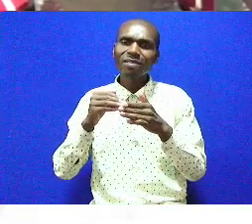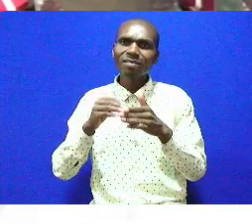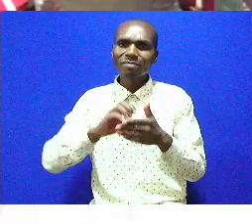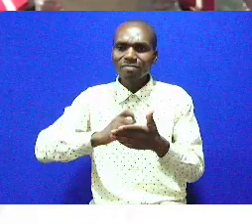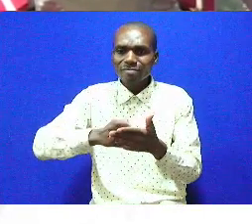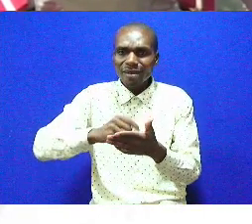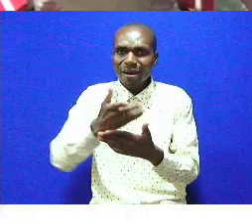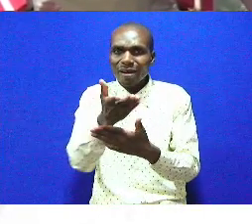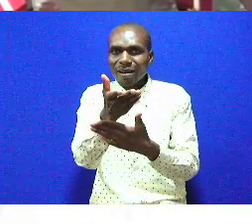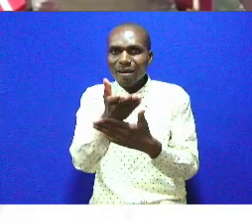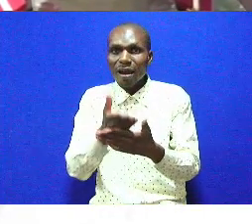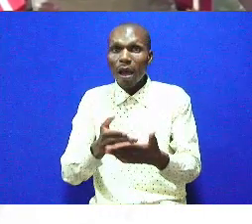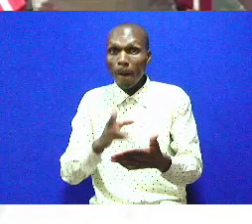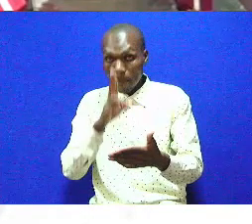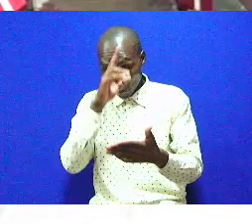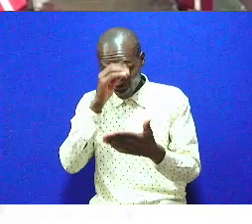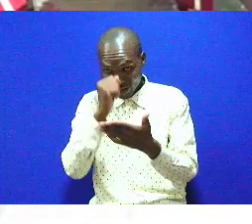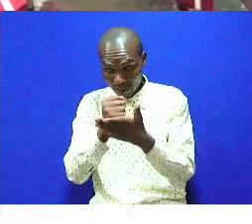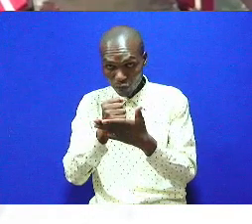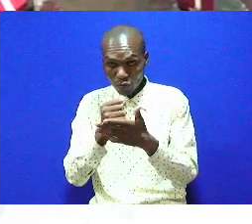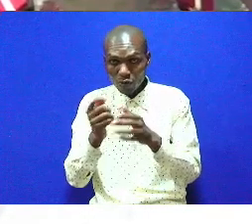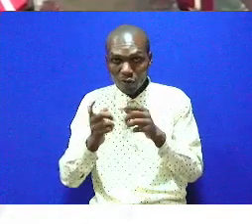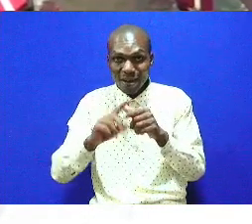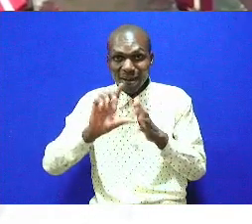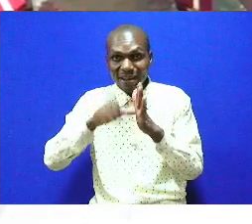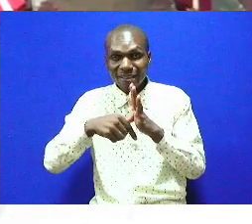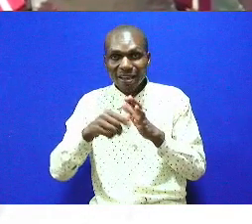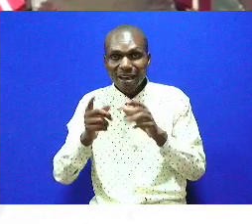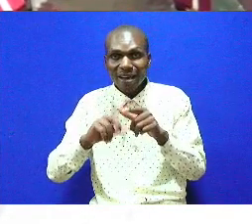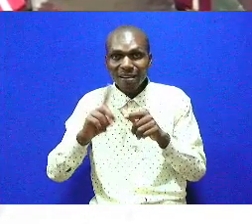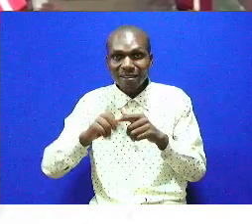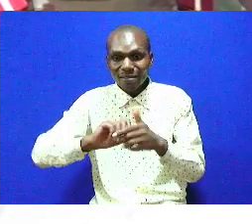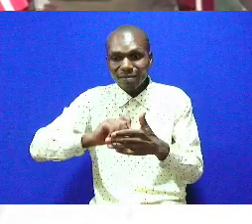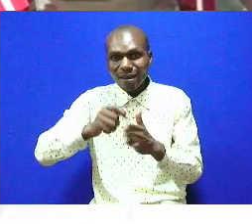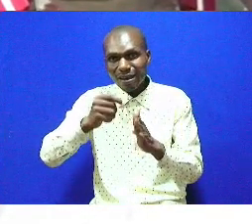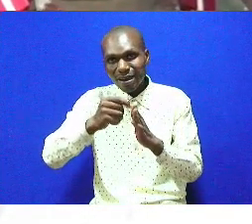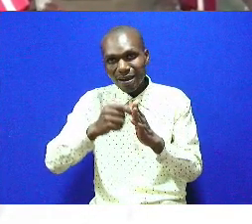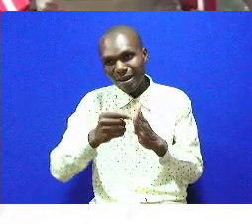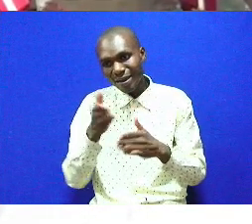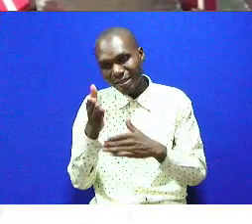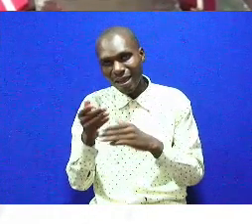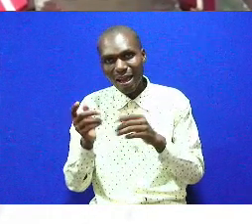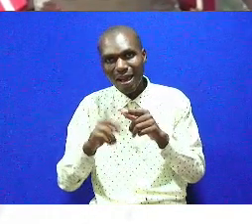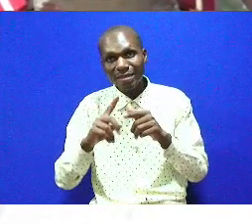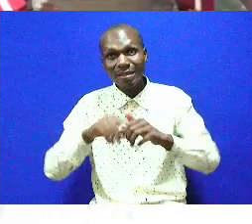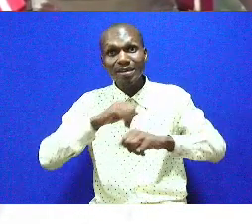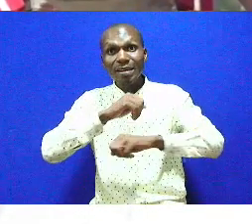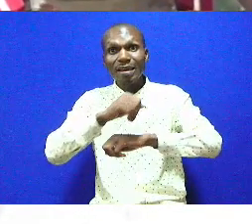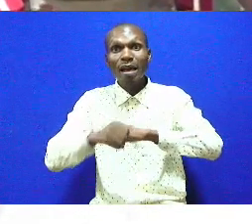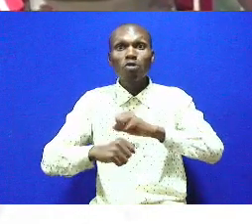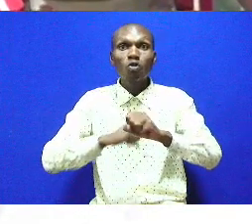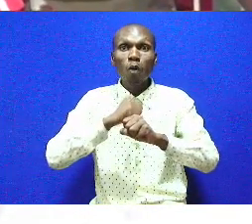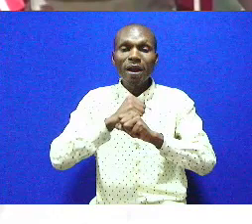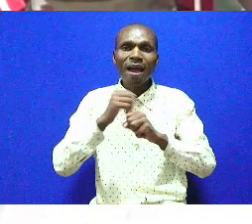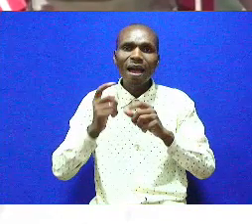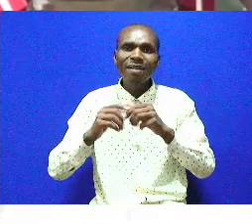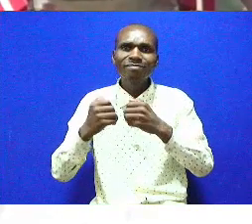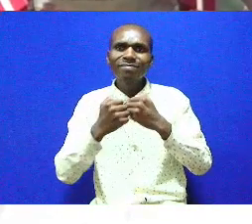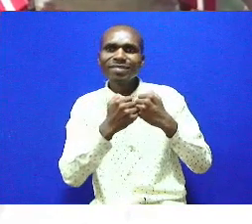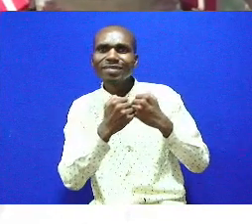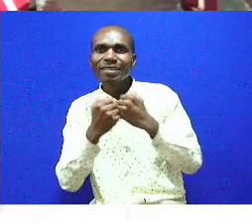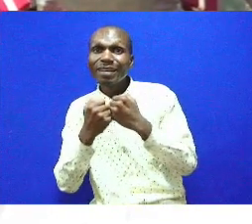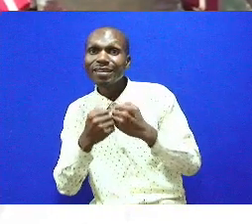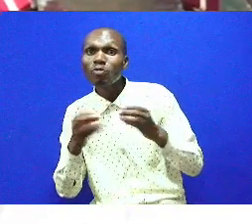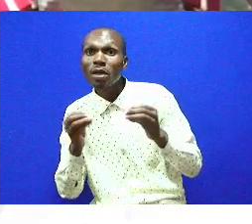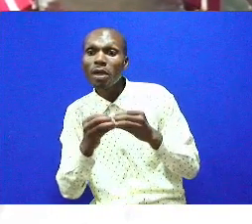andikishe kwenye kituo cha police station na baadaye andikishe statement pale ili hatua ichukuliwe. Ile challenge ambayo